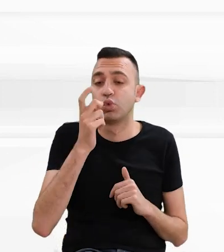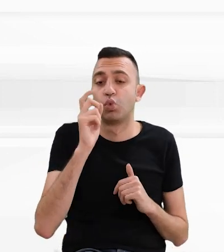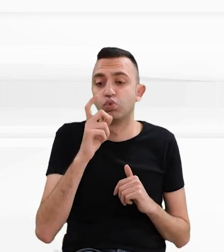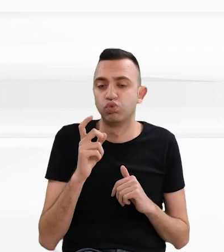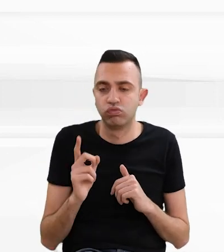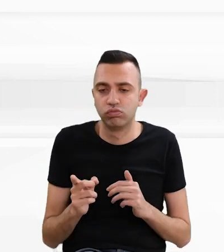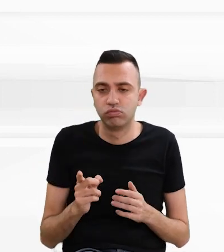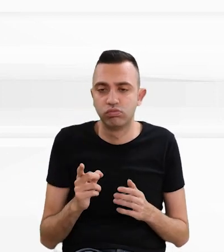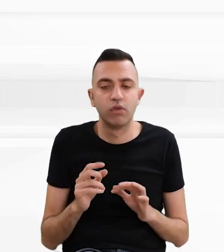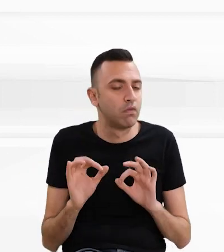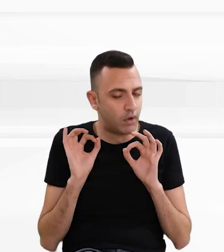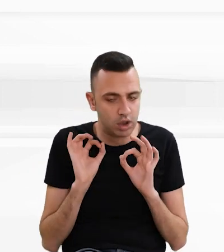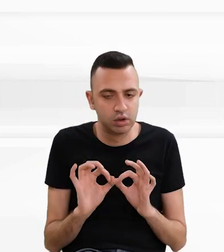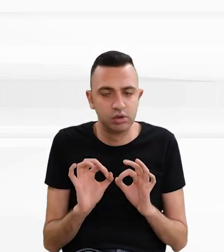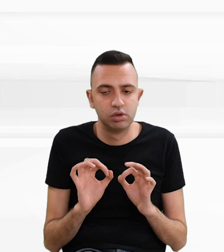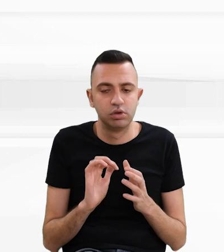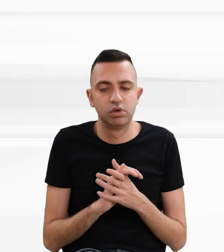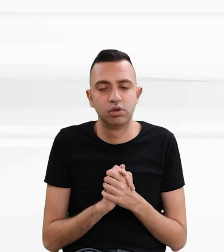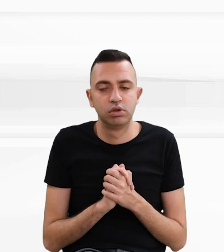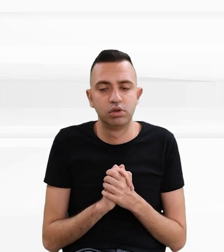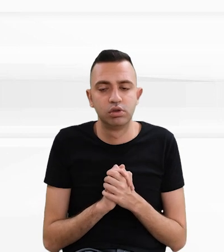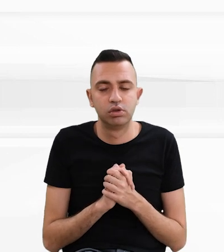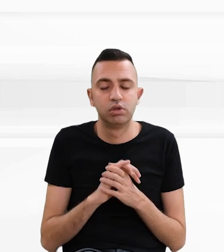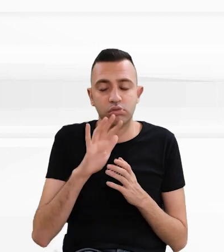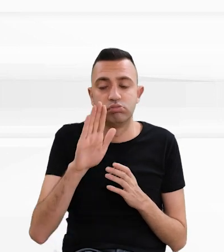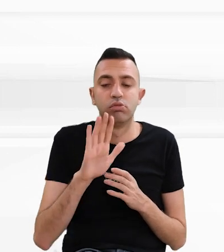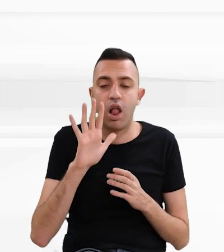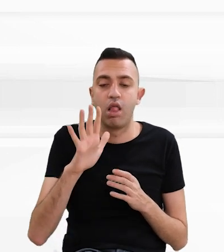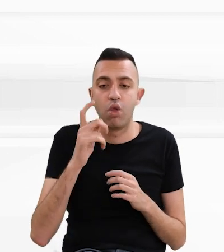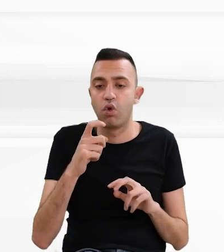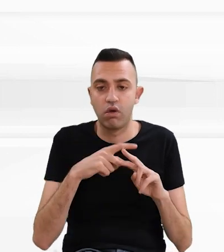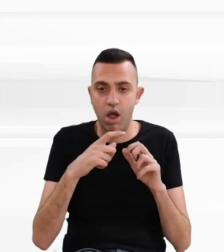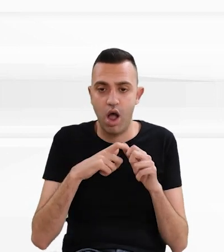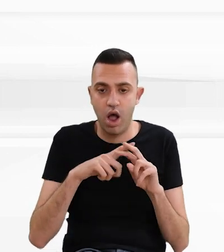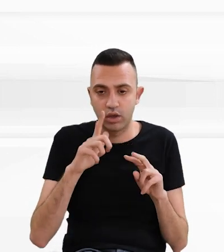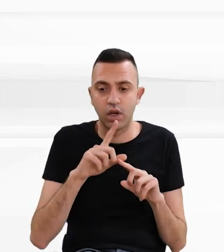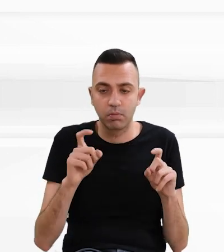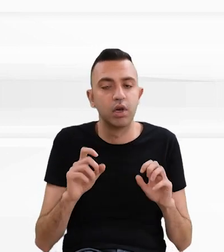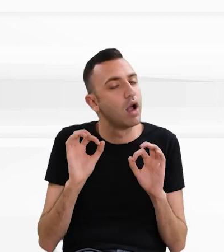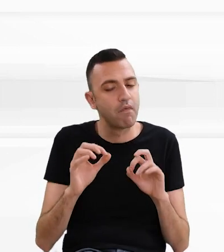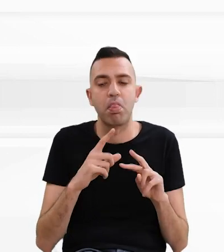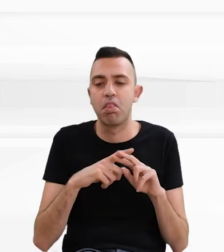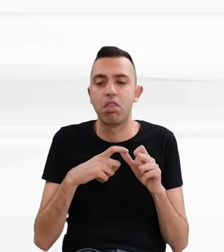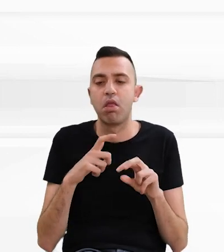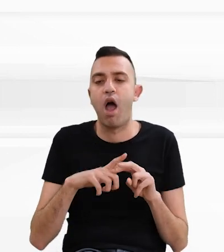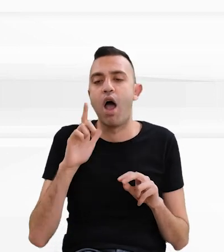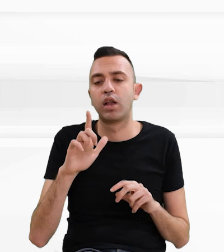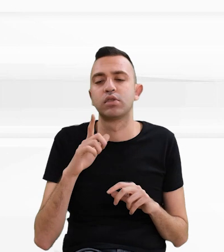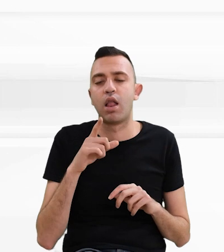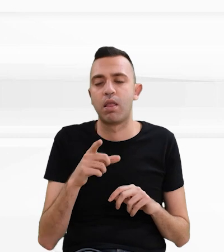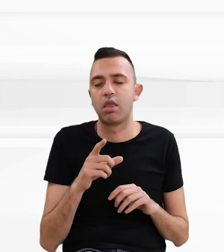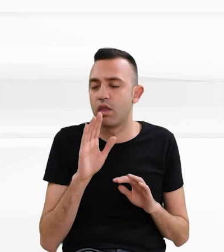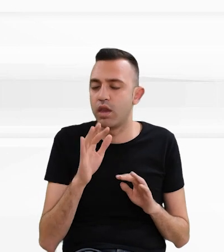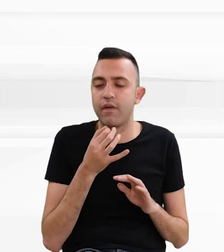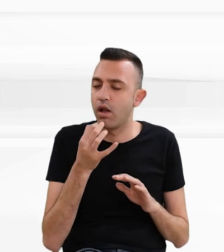yansıması olan dokuz Evet peki 59/1 asal sayı mı Evet ile 91 asal sayı O